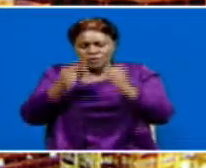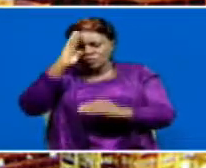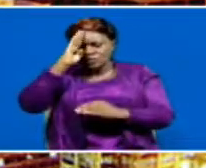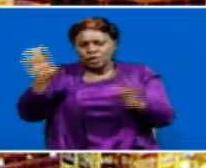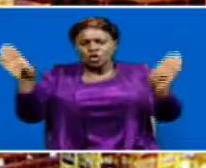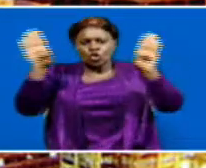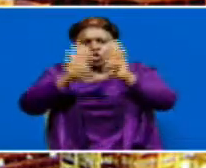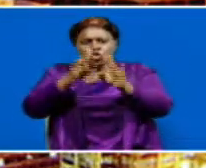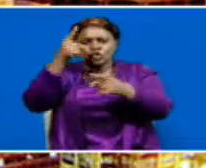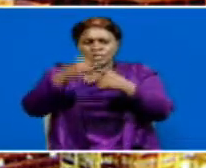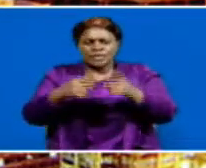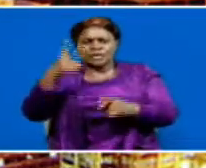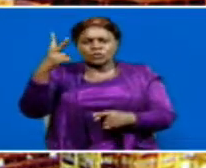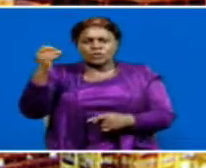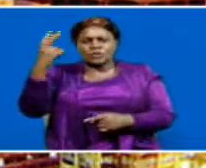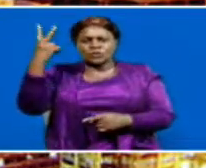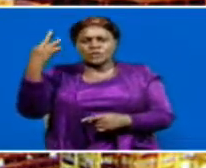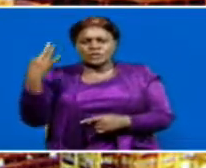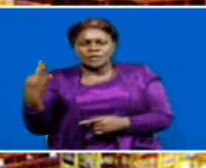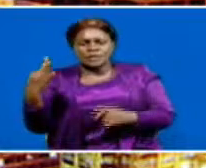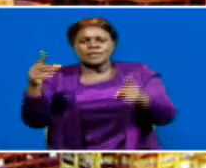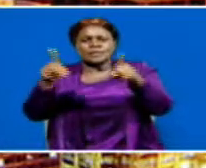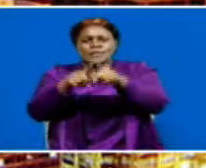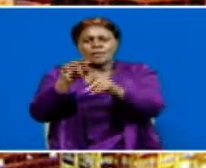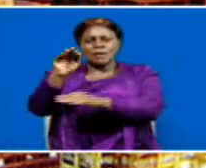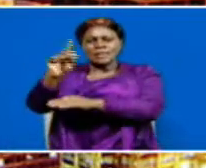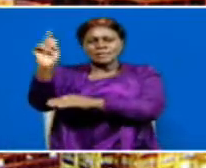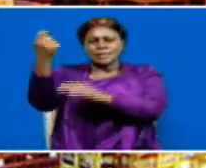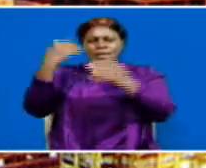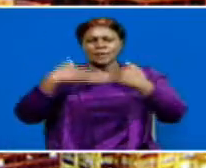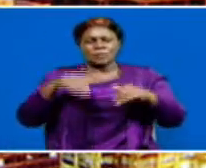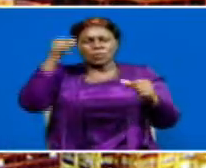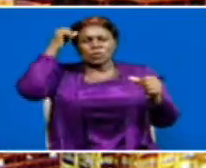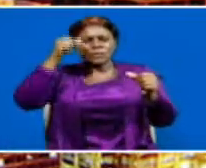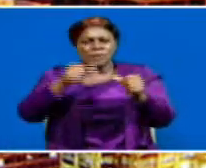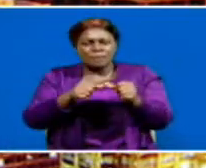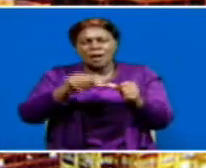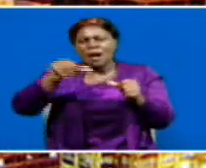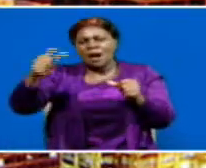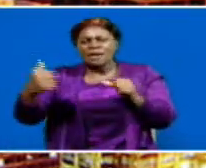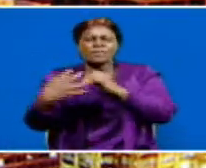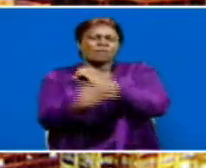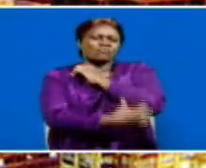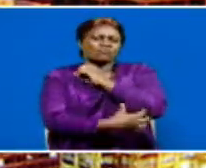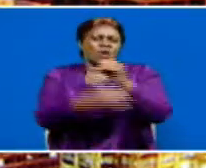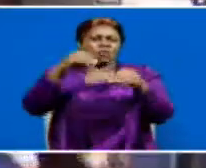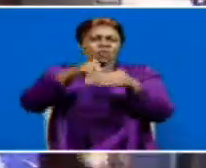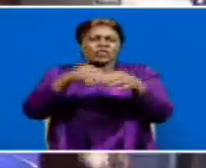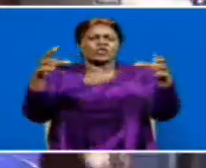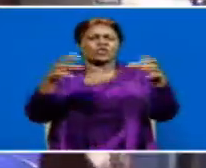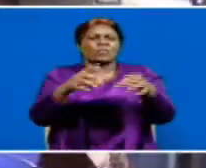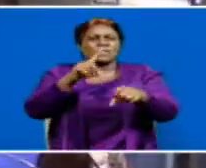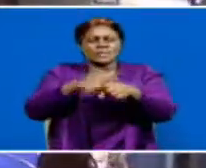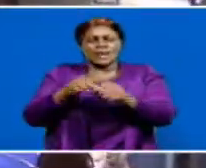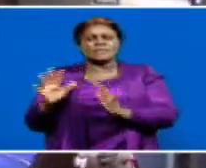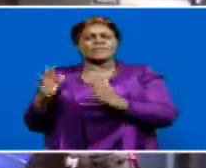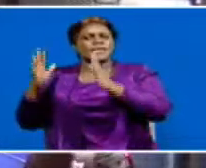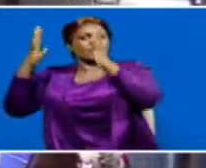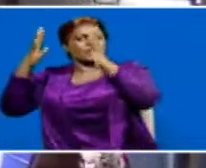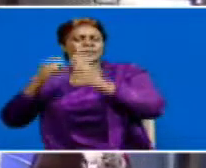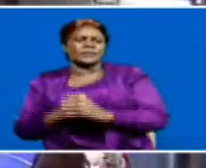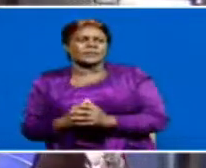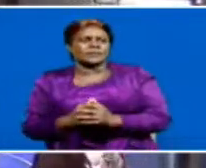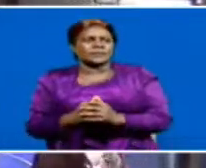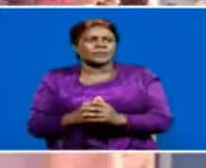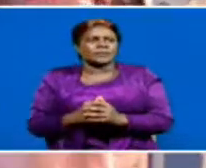kufunga mwaka 2023. Kavune pia amewaomba Wakenya kuwakumbuka wenza wasiojiweza kwenye sherehe za mwaka mpya.